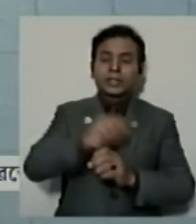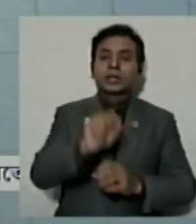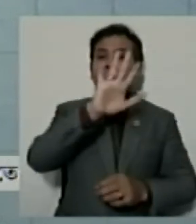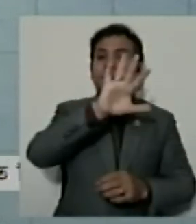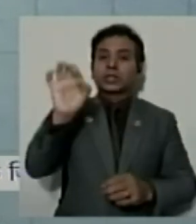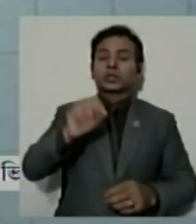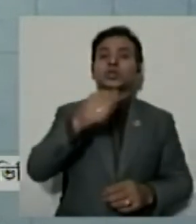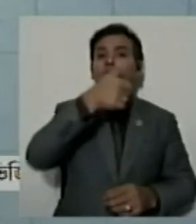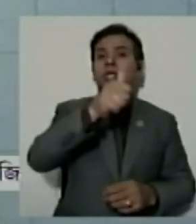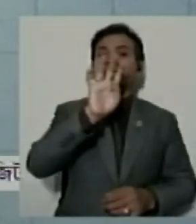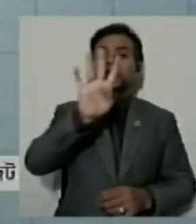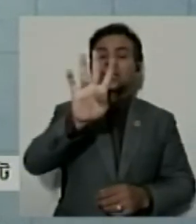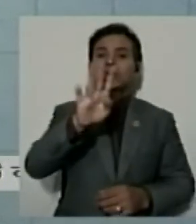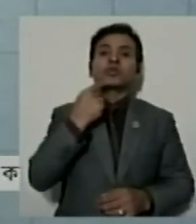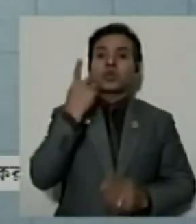7,667 জন।